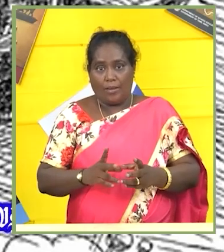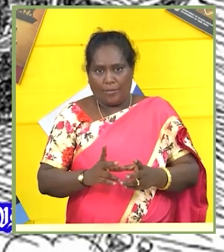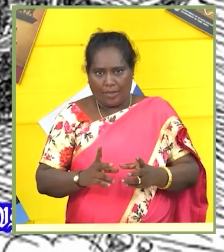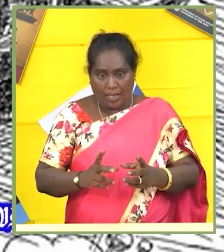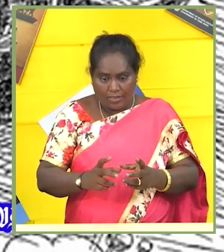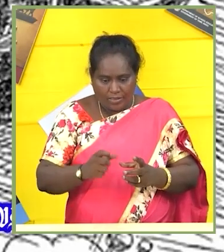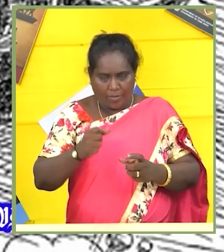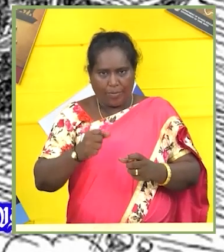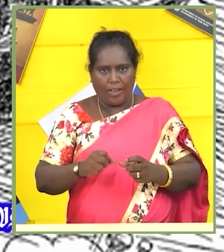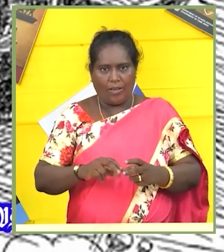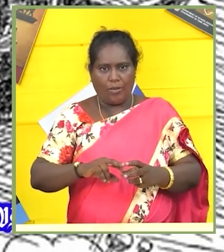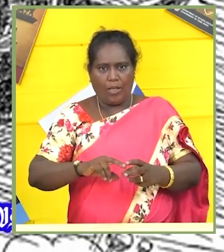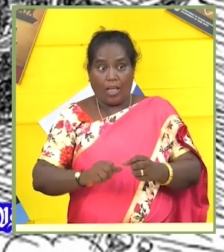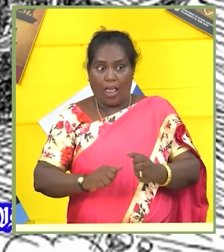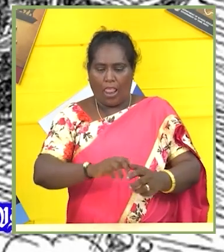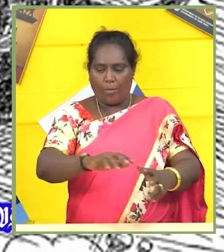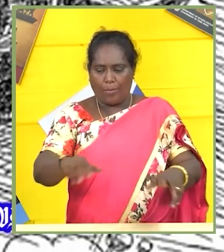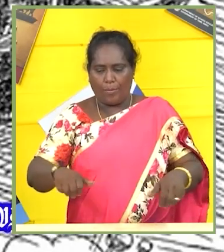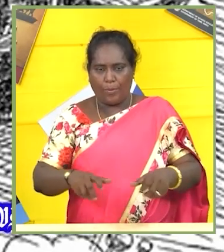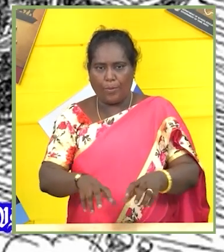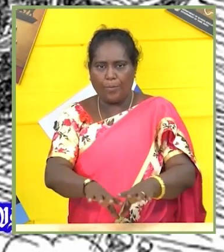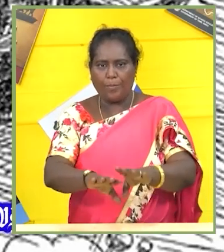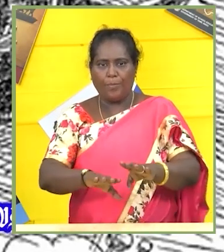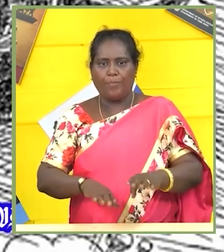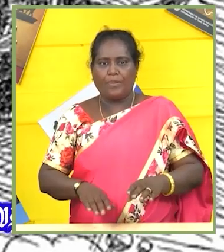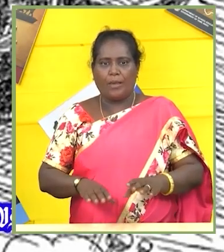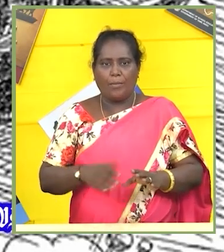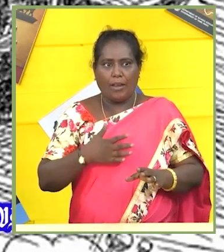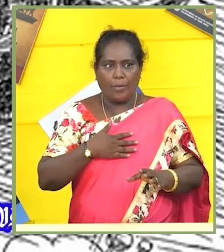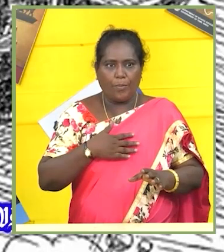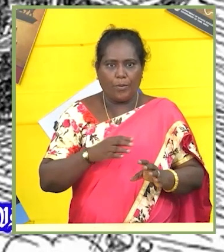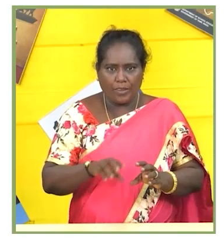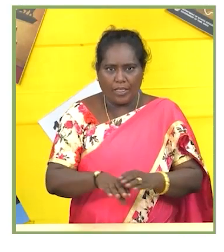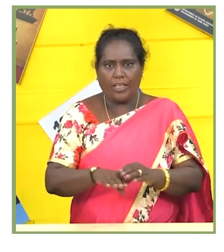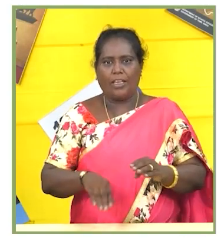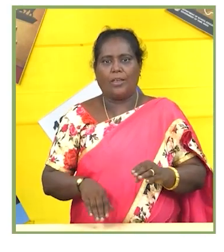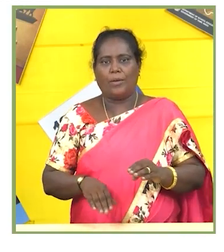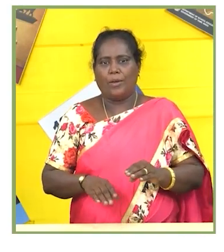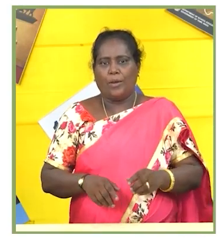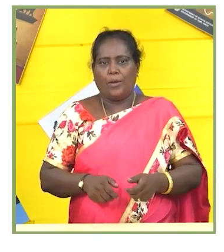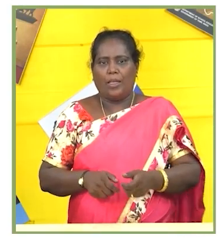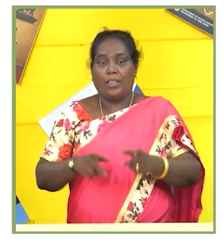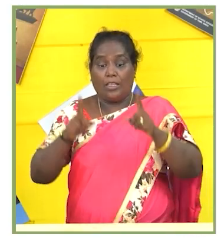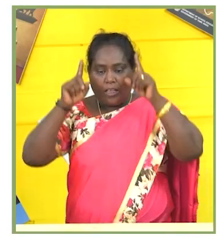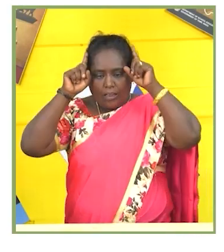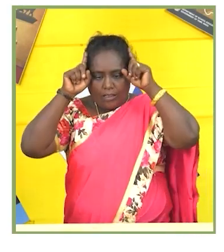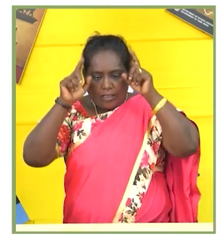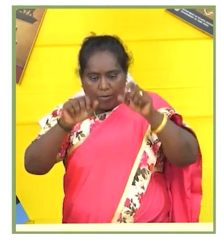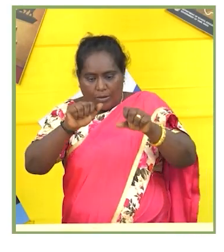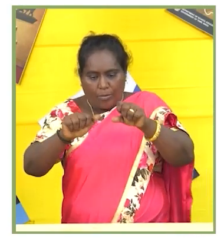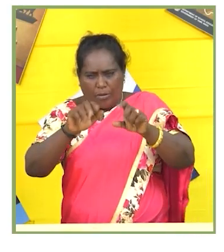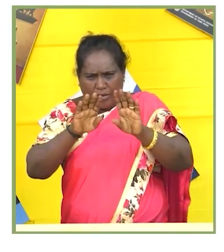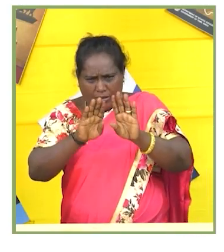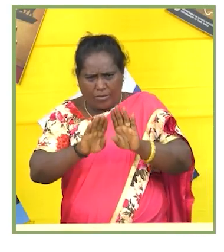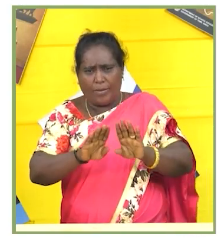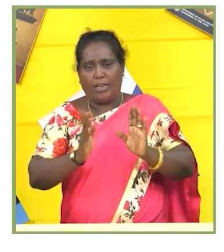வீரம் செறிந்தவர்களாக இருக்கிறாங்க அப்படிங்கிறதையும் இந்த பாடல் வரிகள் மூலமாக நம்ம தெரிஞ்சுக்கிறோம். அதாவது கலித்தொகையில் மட்டும்தான் இதற்கான